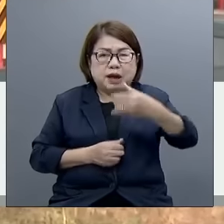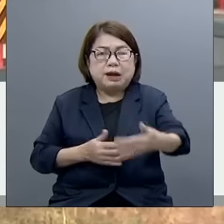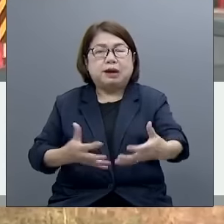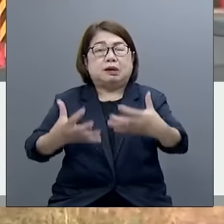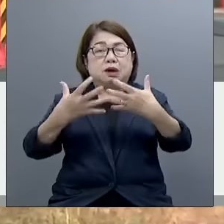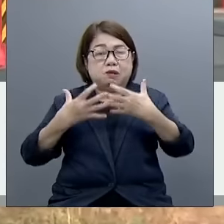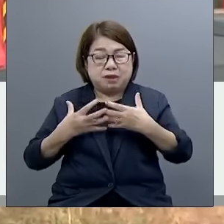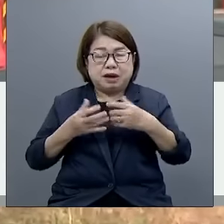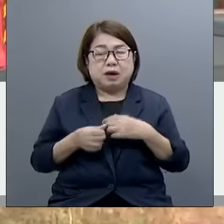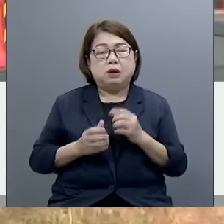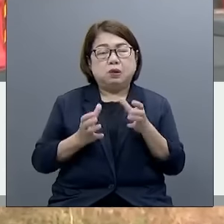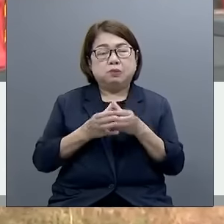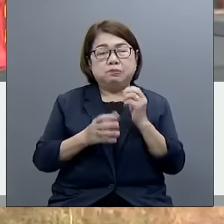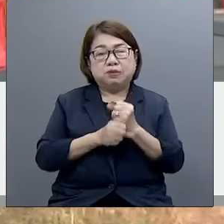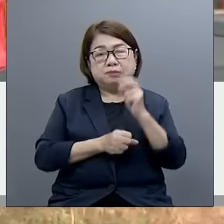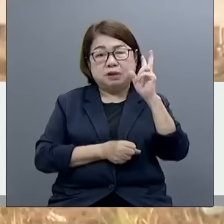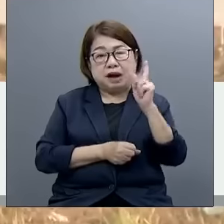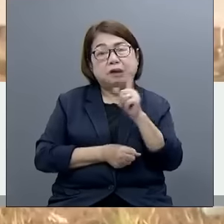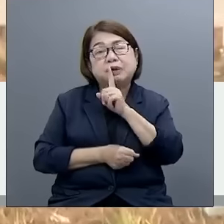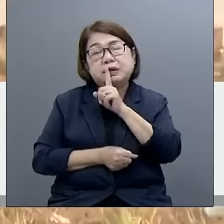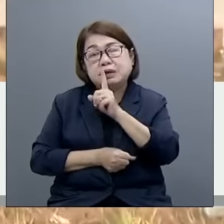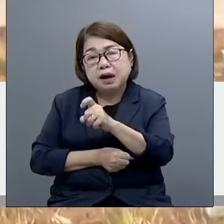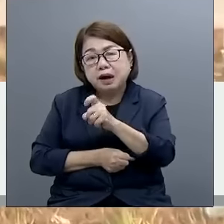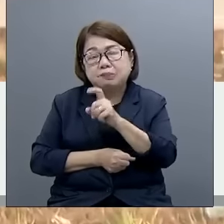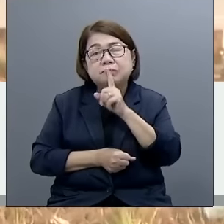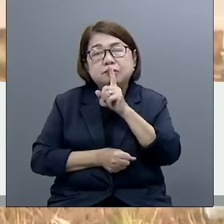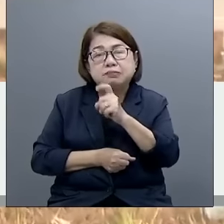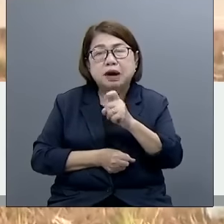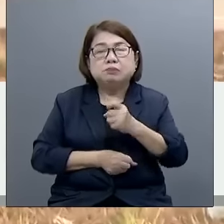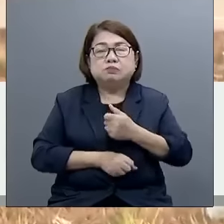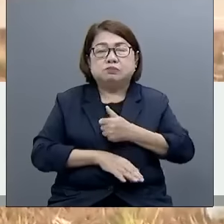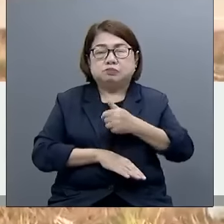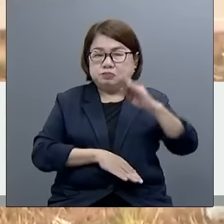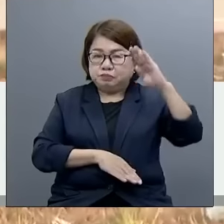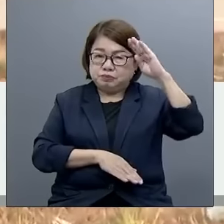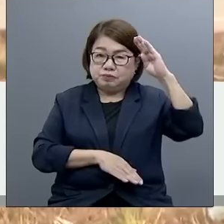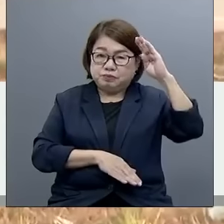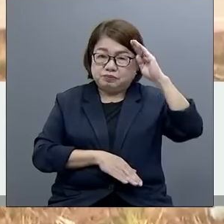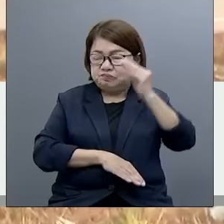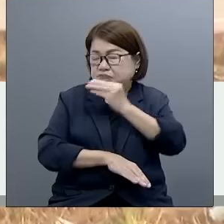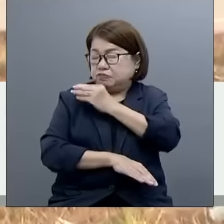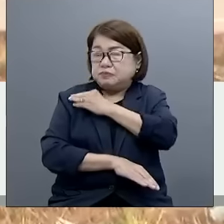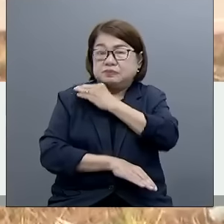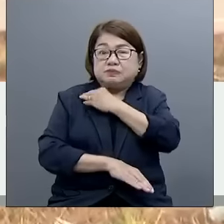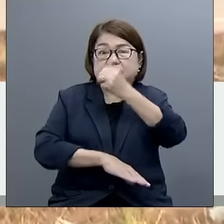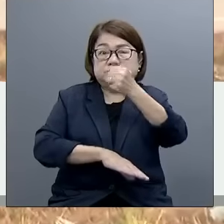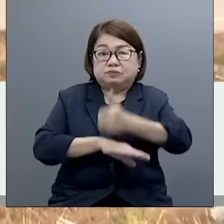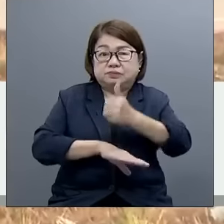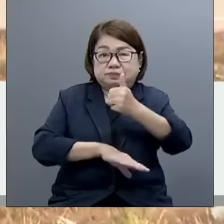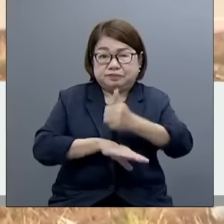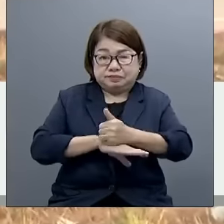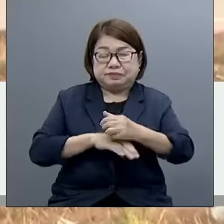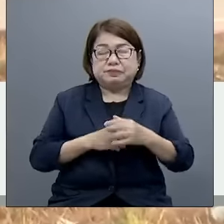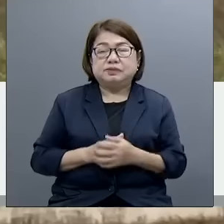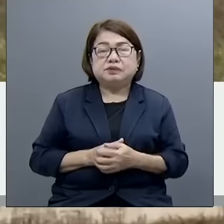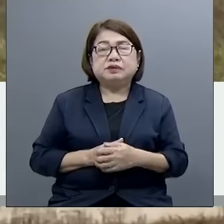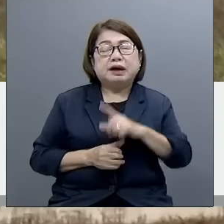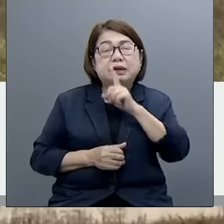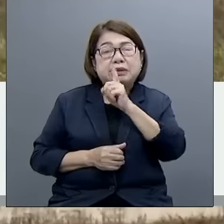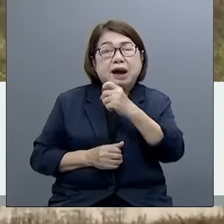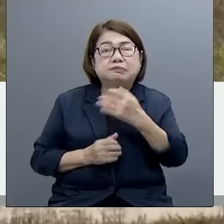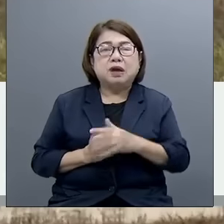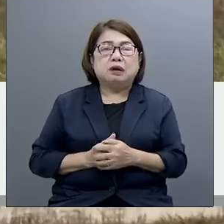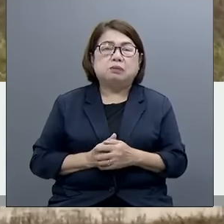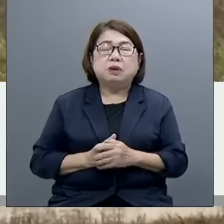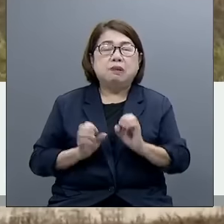ทีมข่าวก็สอบถามไปยังพันเอกณัฐกรเลืองติ๊บผู้บังคับการหน่วยทหารเฉพาะกิจราชบัณฑิตก็ยังไม่ยืนยัน